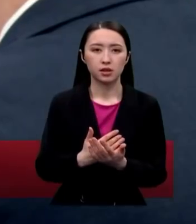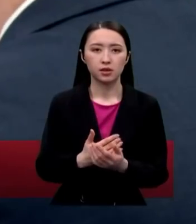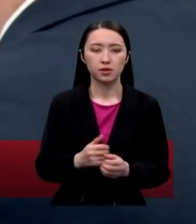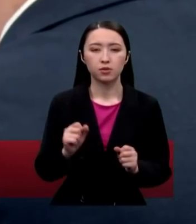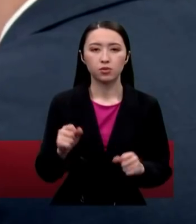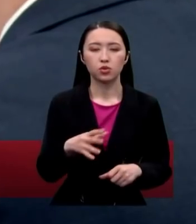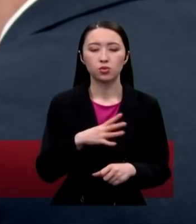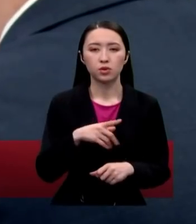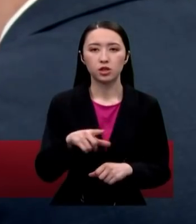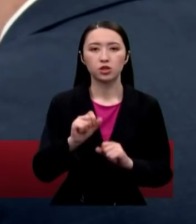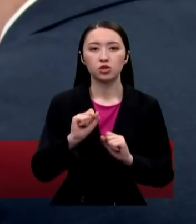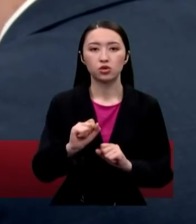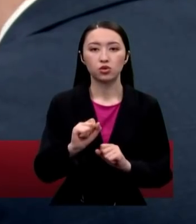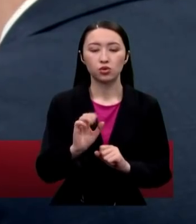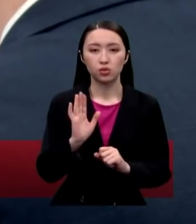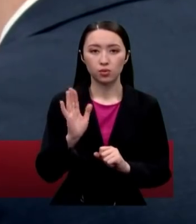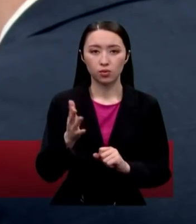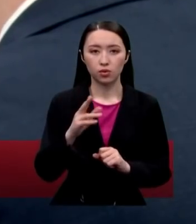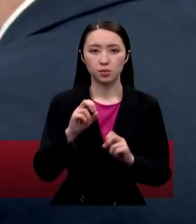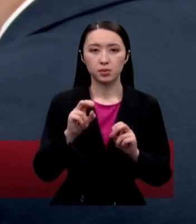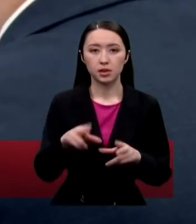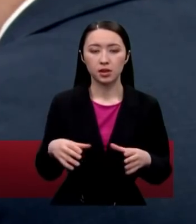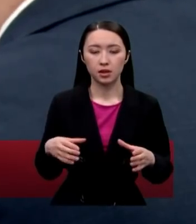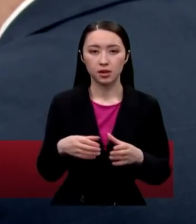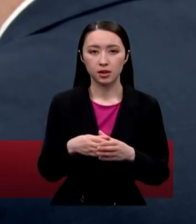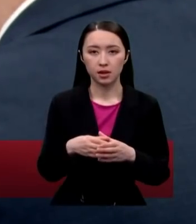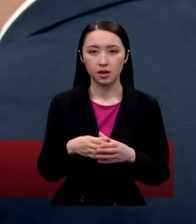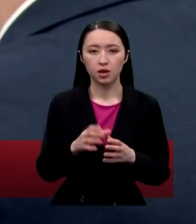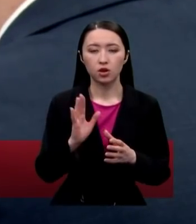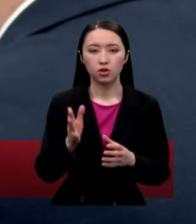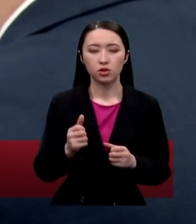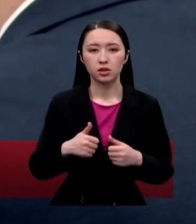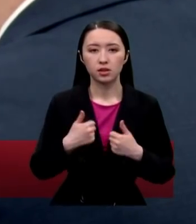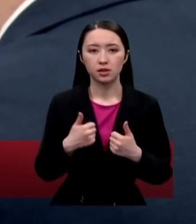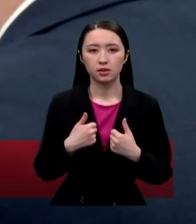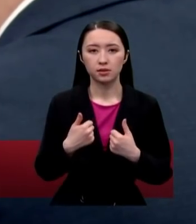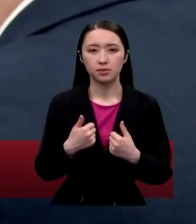будет защищенный канал, то есть, который максимально